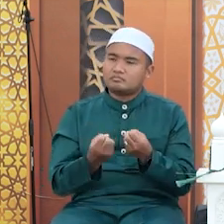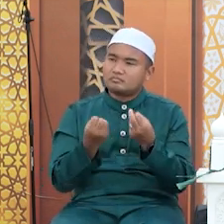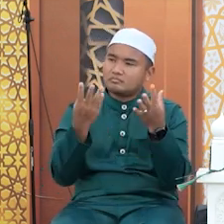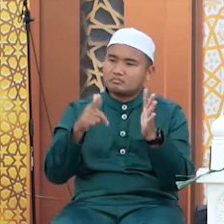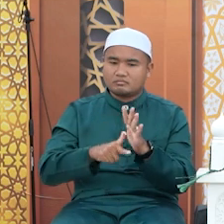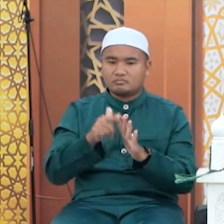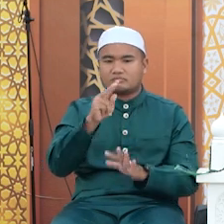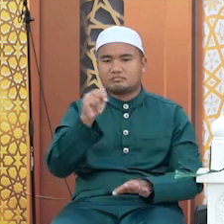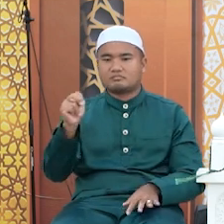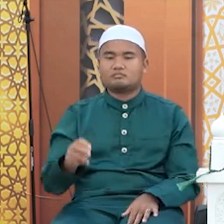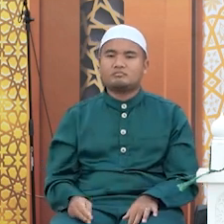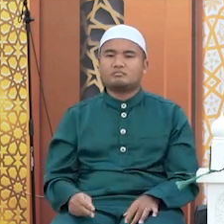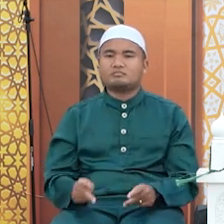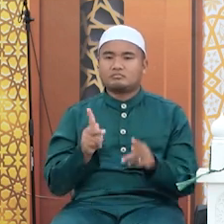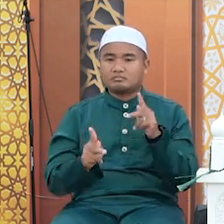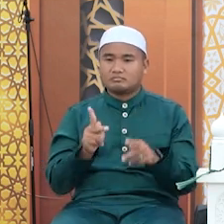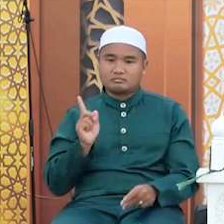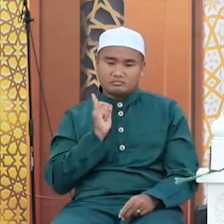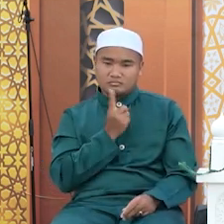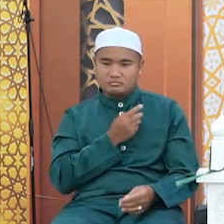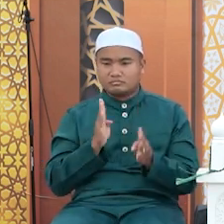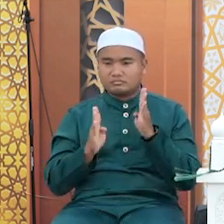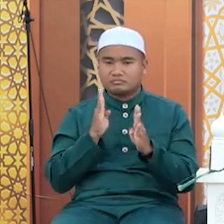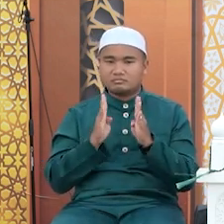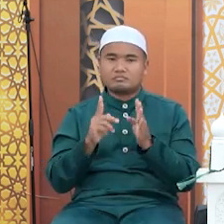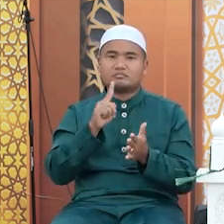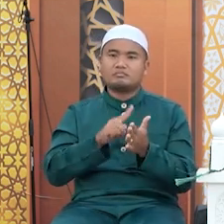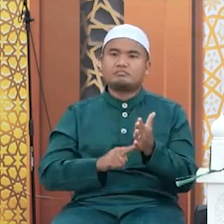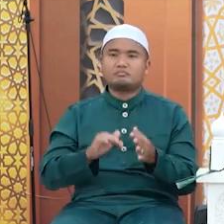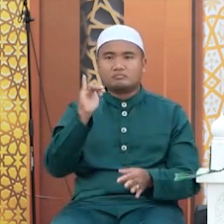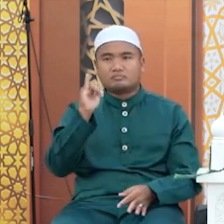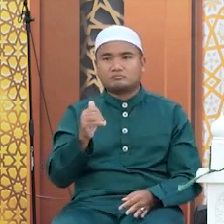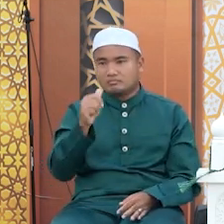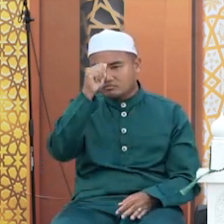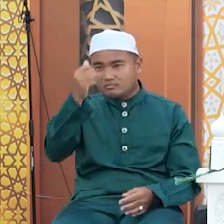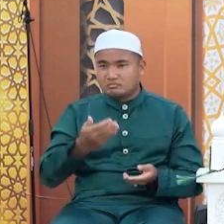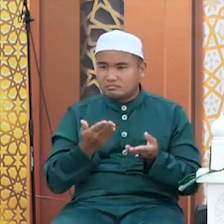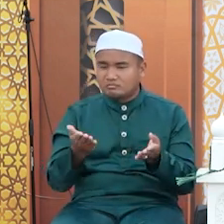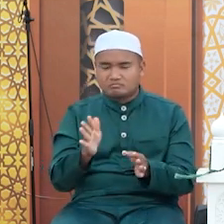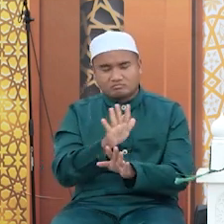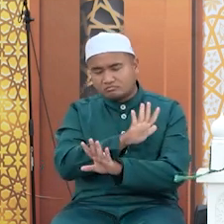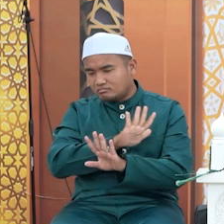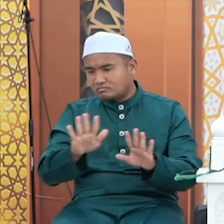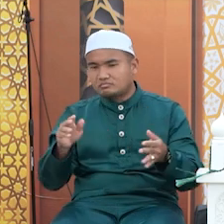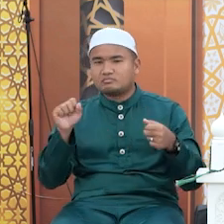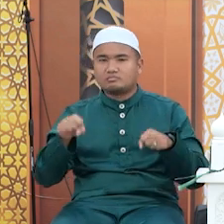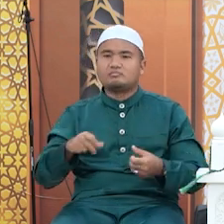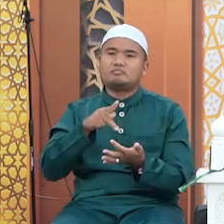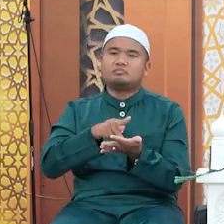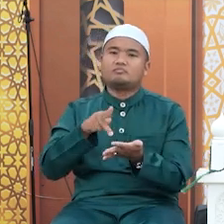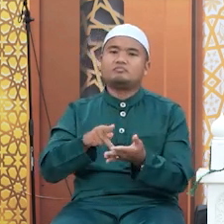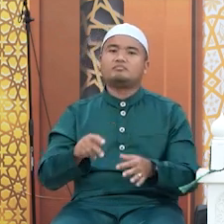Dan kalau kita nak bincang, nak bilang, nak kira, nikmat Allah ini tidak terhitung.